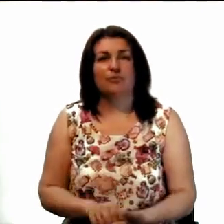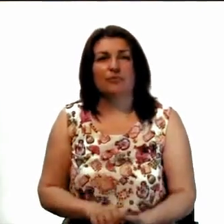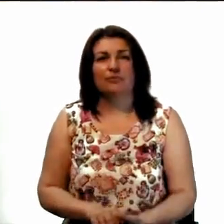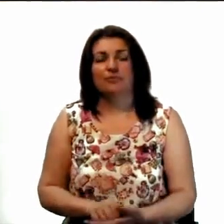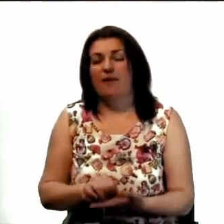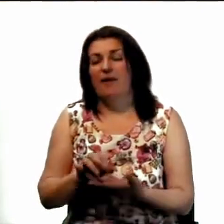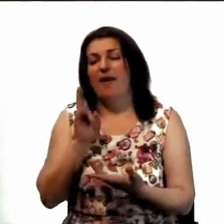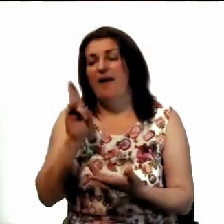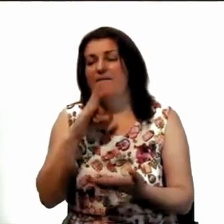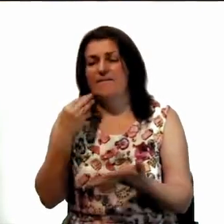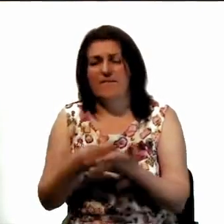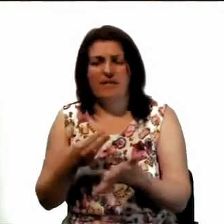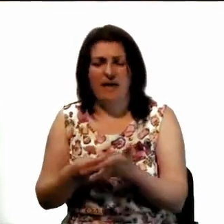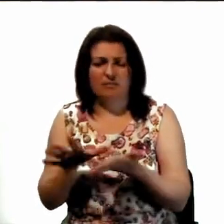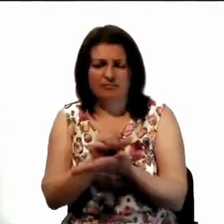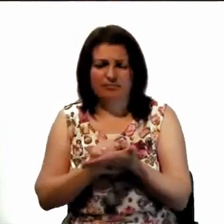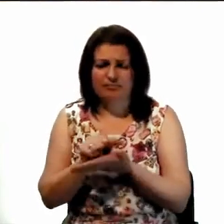к финансовому краху,